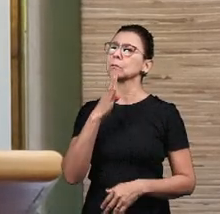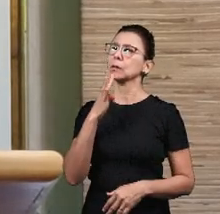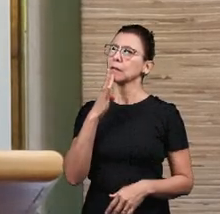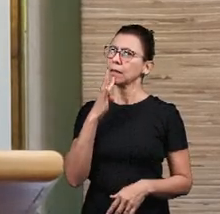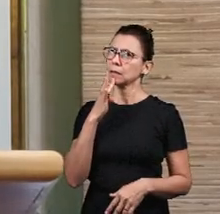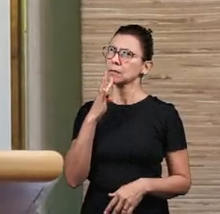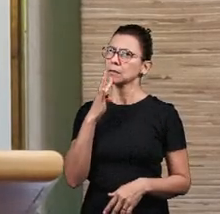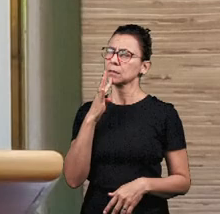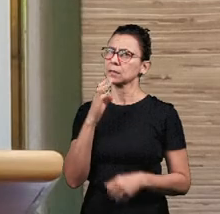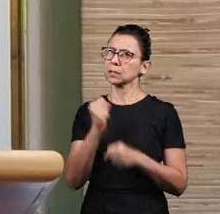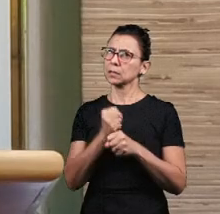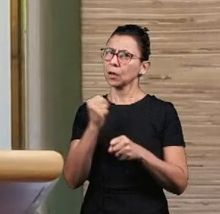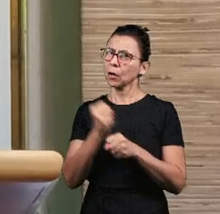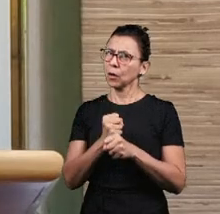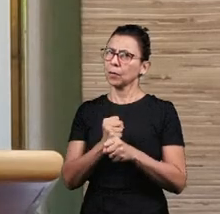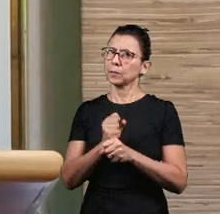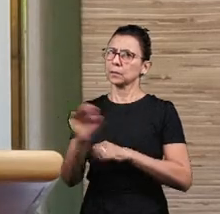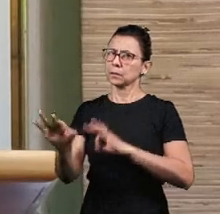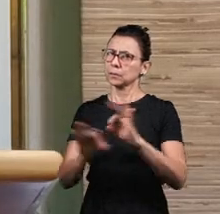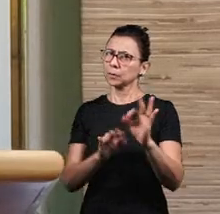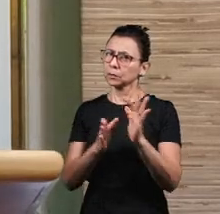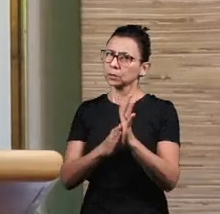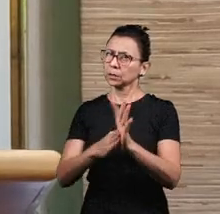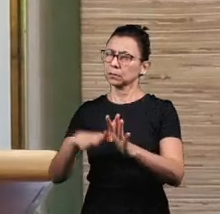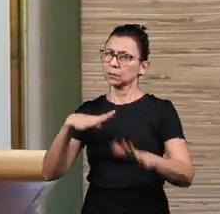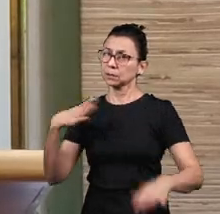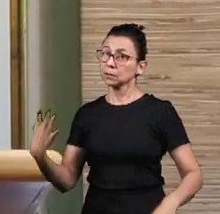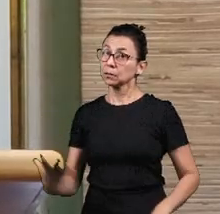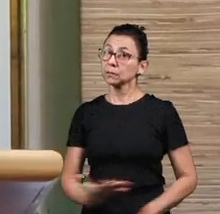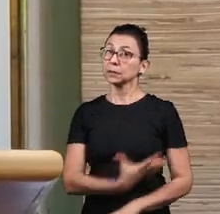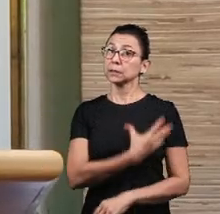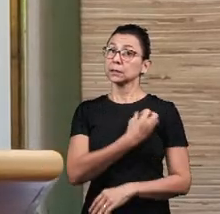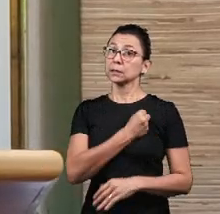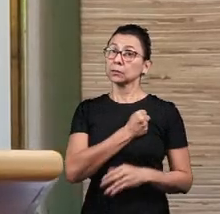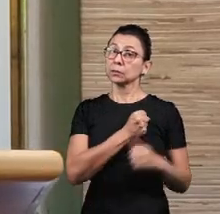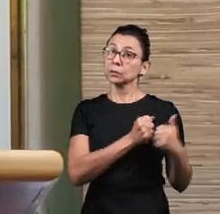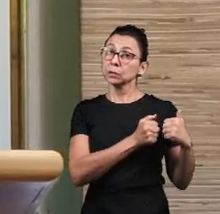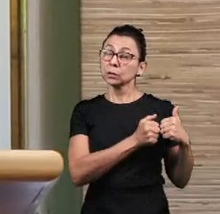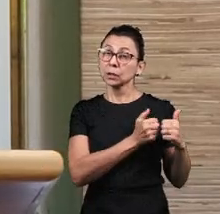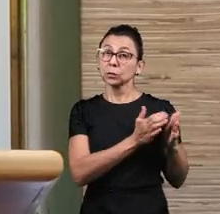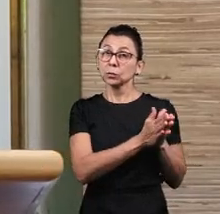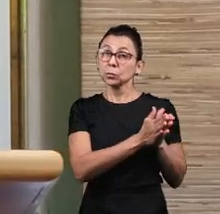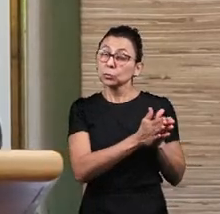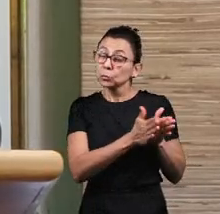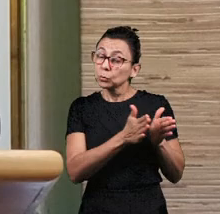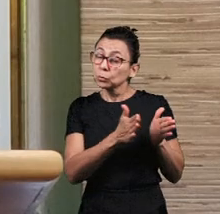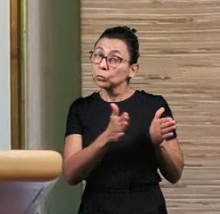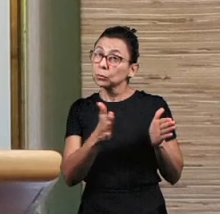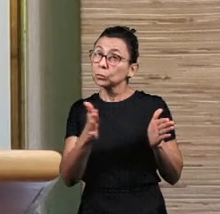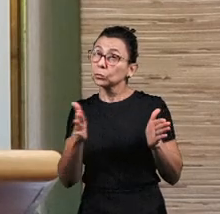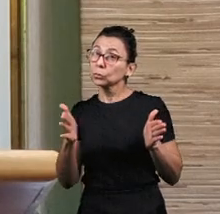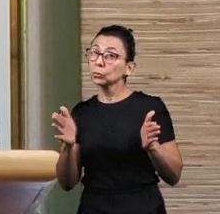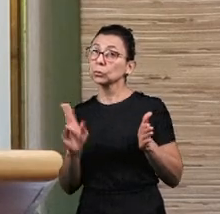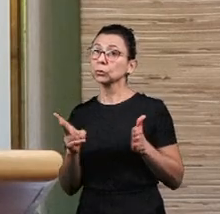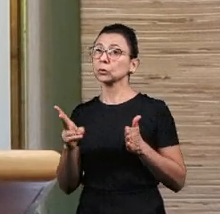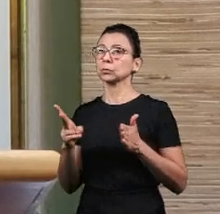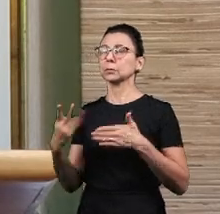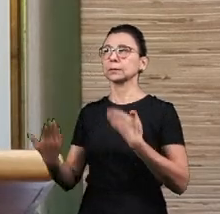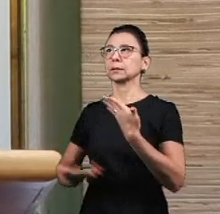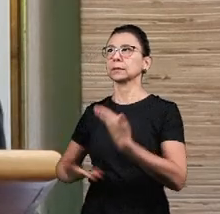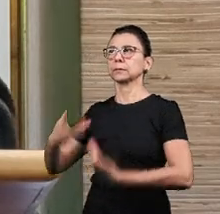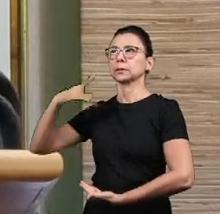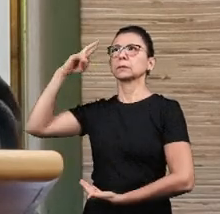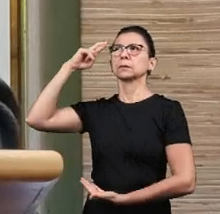œuvre, ont été créés en elle, ont vécu, ont témoigné, ils sont jusqu'au dernier moment en train de servir